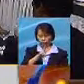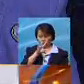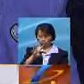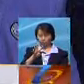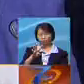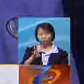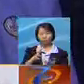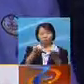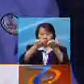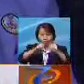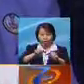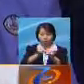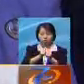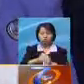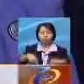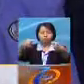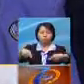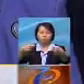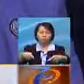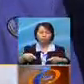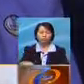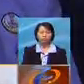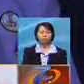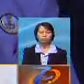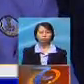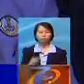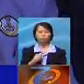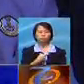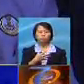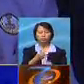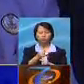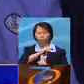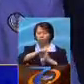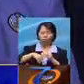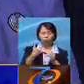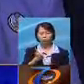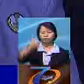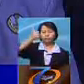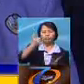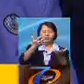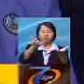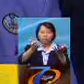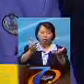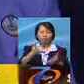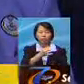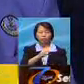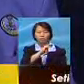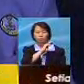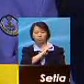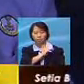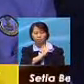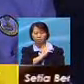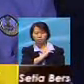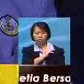24 acara yang dipertandingkan. We want to be an overall champion and minister has